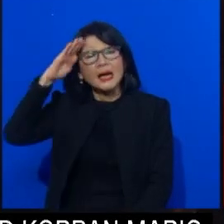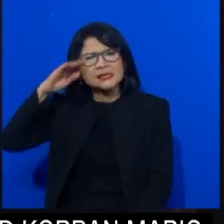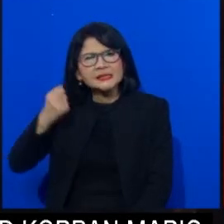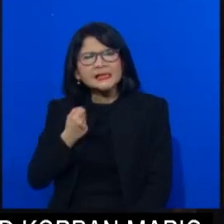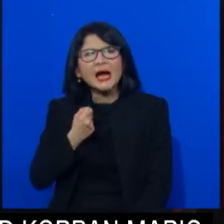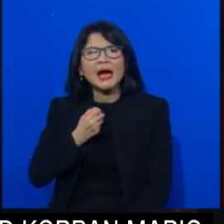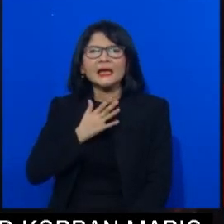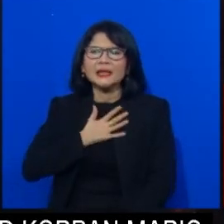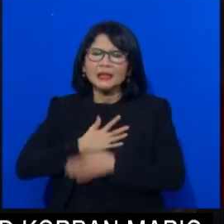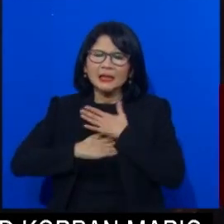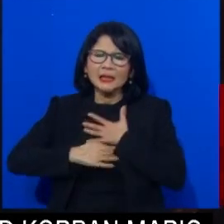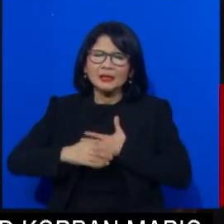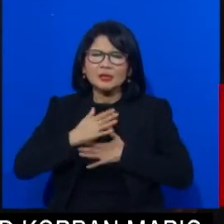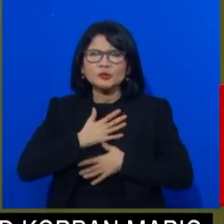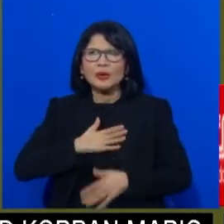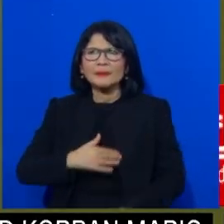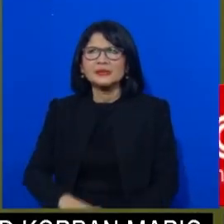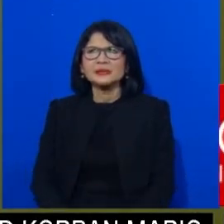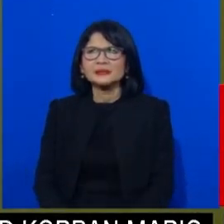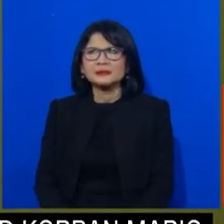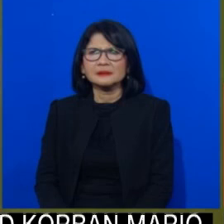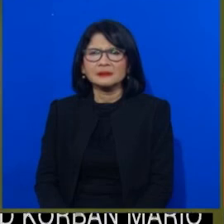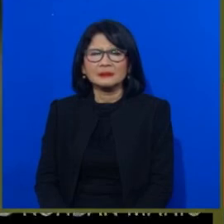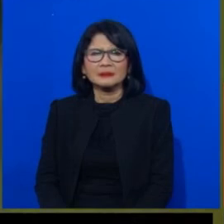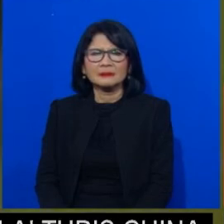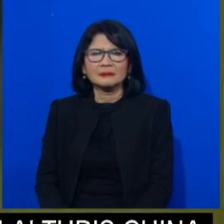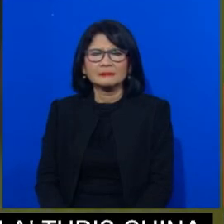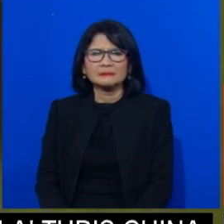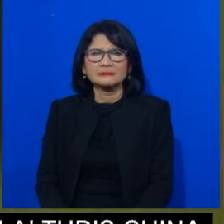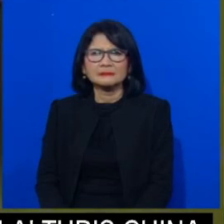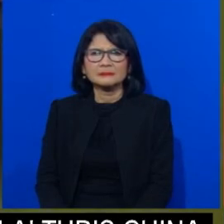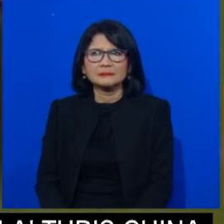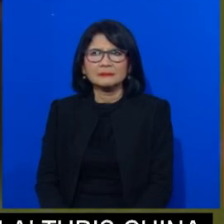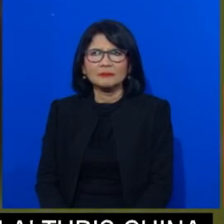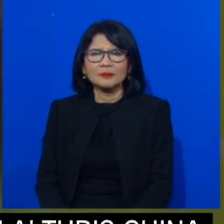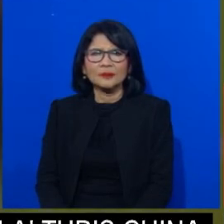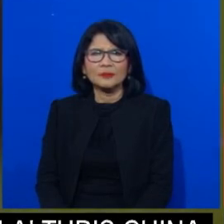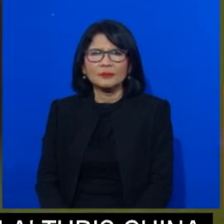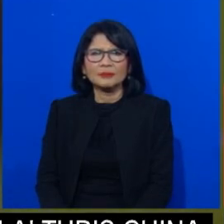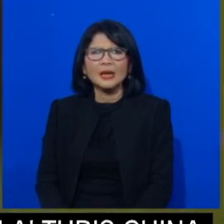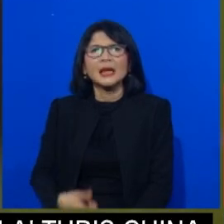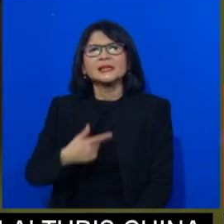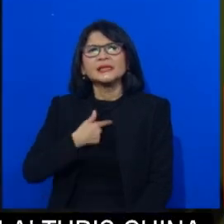kamu udah mau pikulan, ya Allah. Nggak kuat, iya nggak kuat.